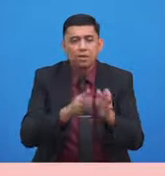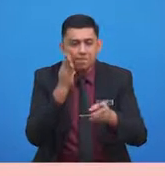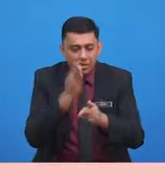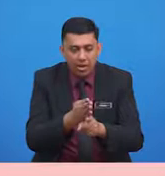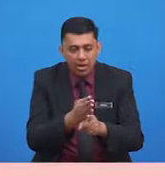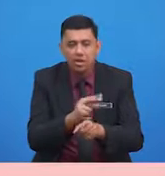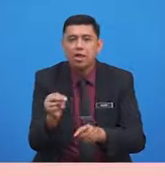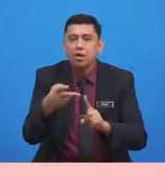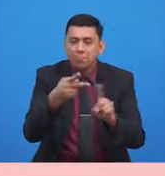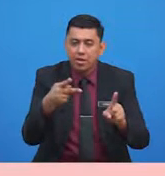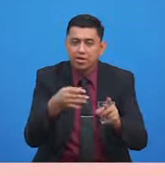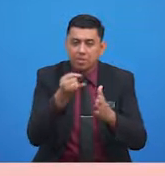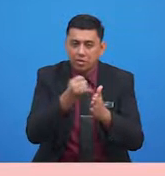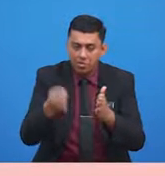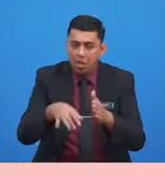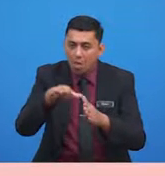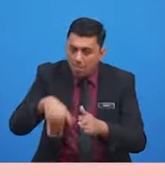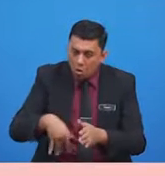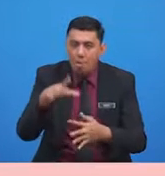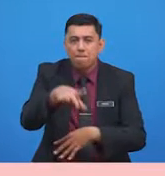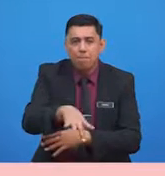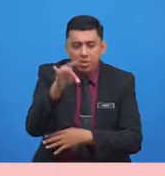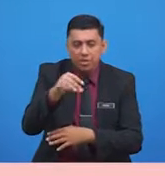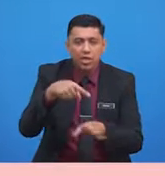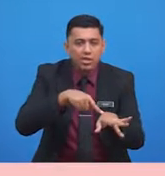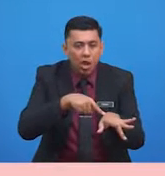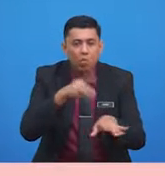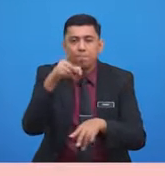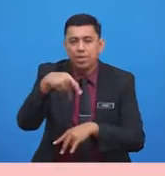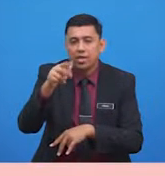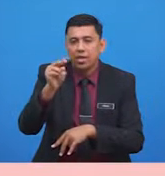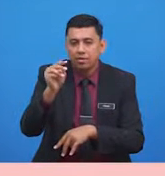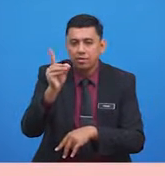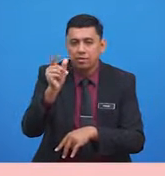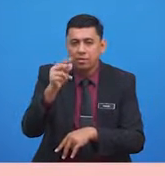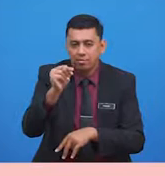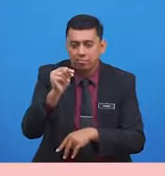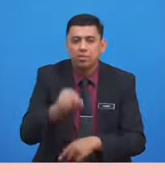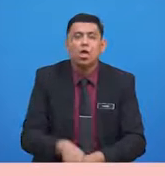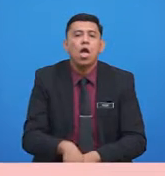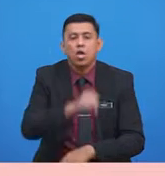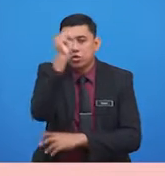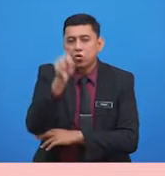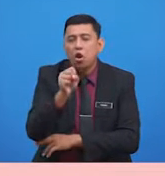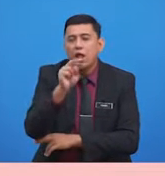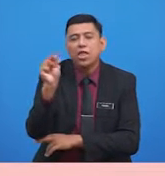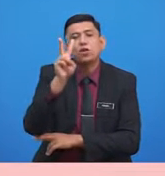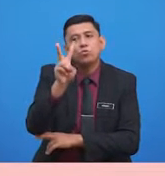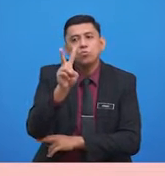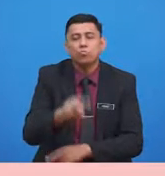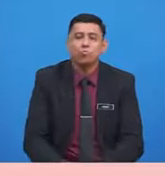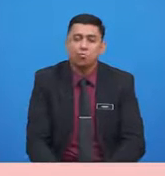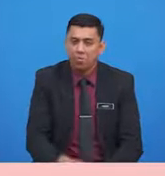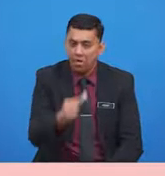daripada jiran sebelum memetik daun pandan. Soalan 2.